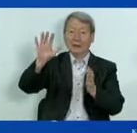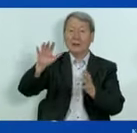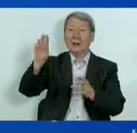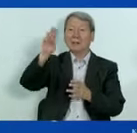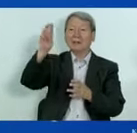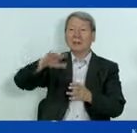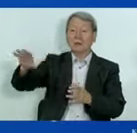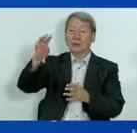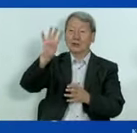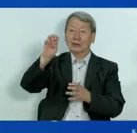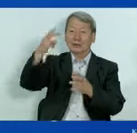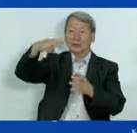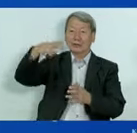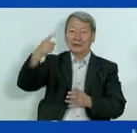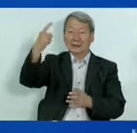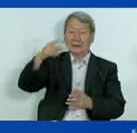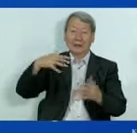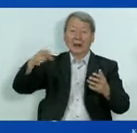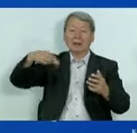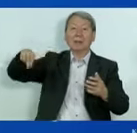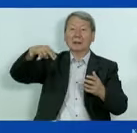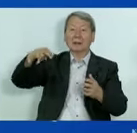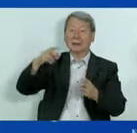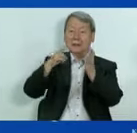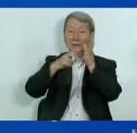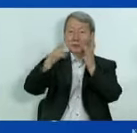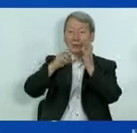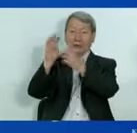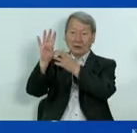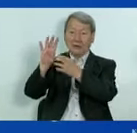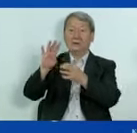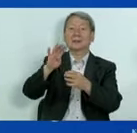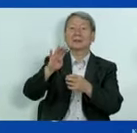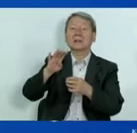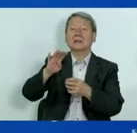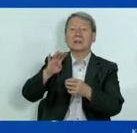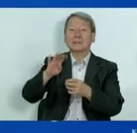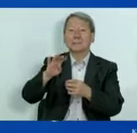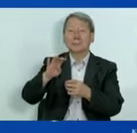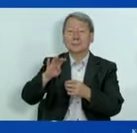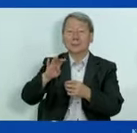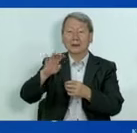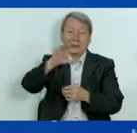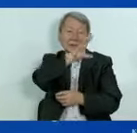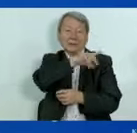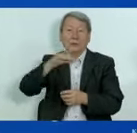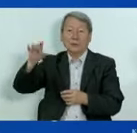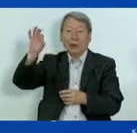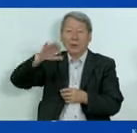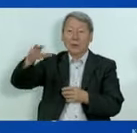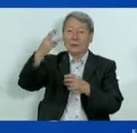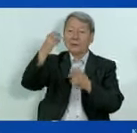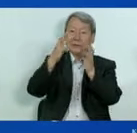1165, в Баткенской области 421, в Джалабадской области 714, в Иссыкульской